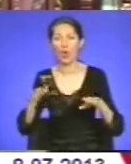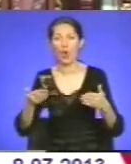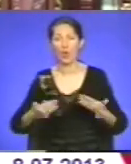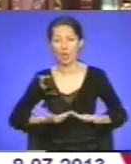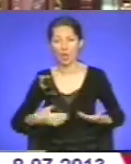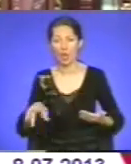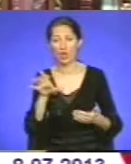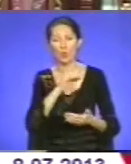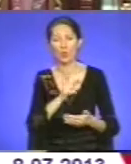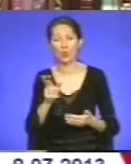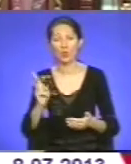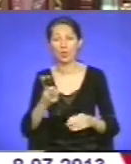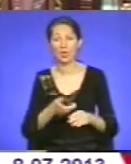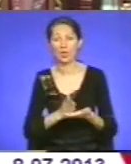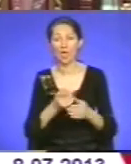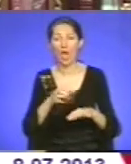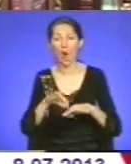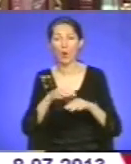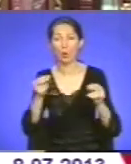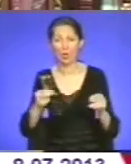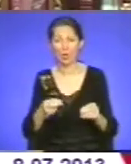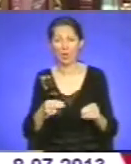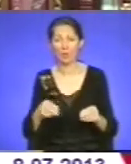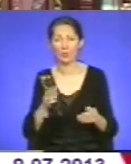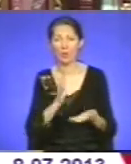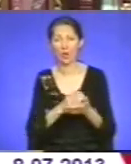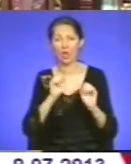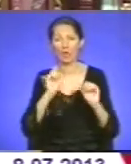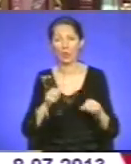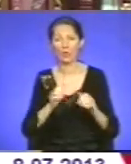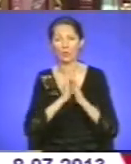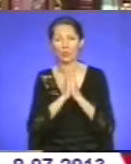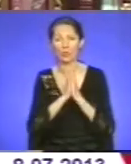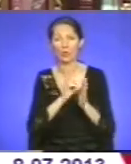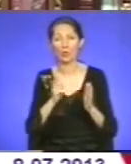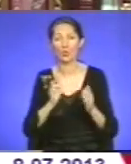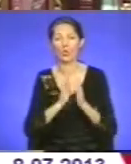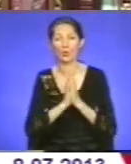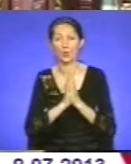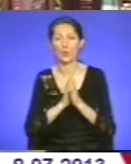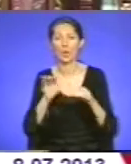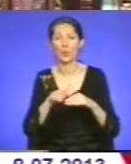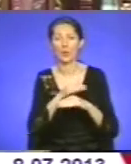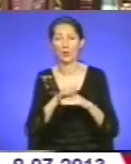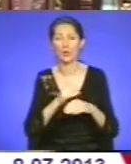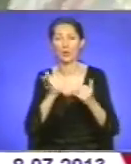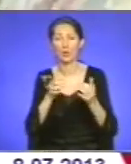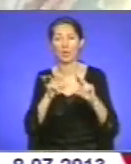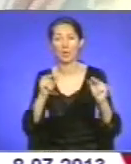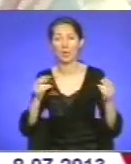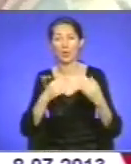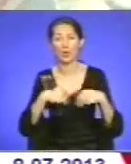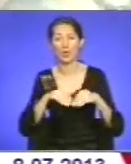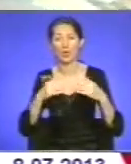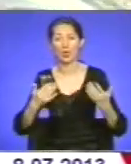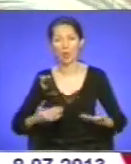одружені, всім тим подругам мати можливість молитися до когось і просити ласки, благословення для щасливого сімейного життя.